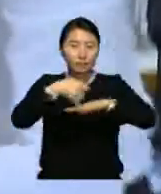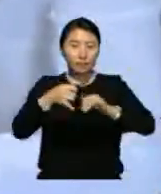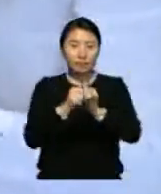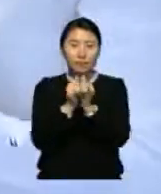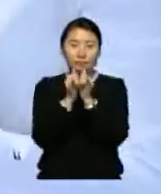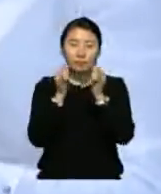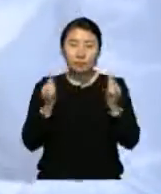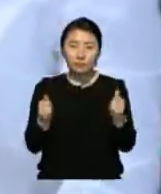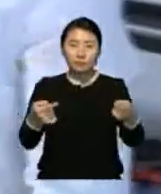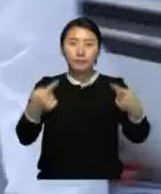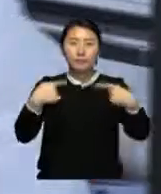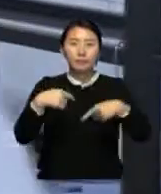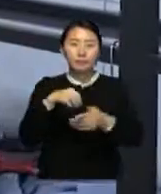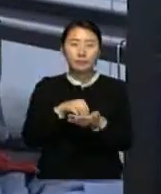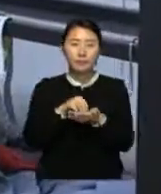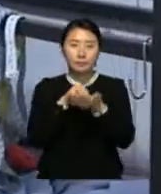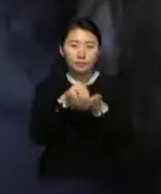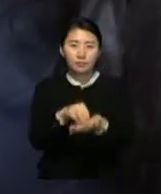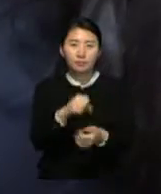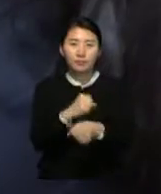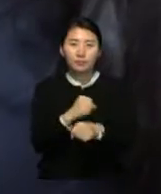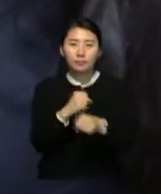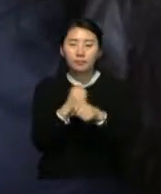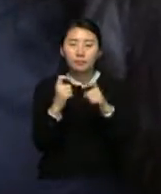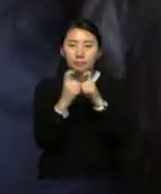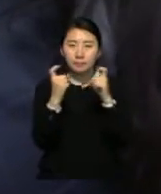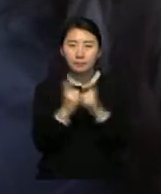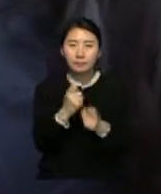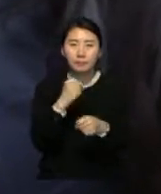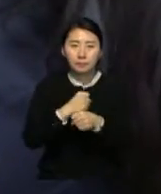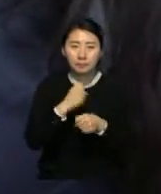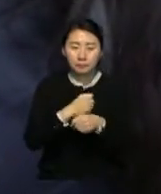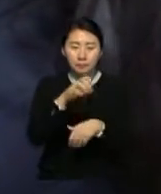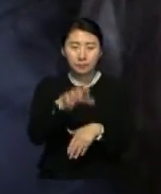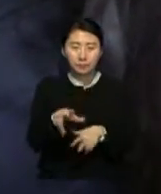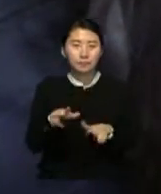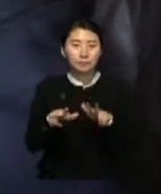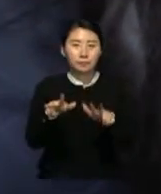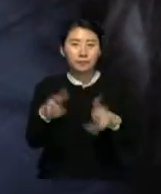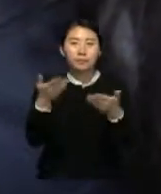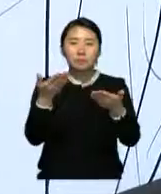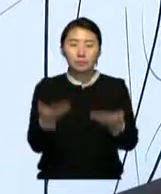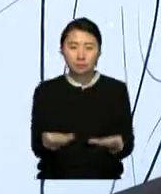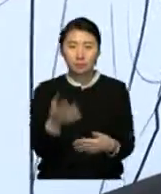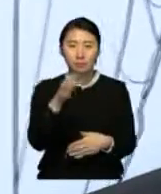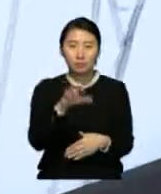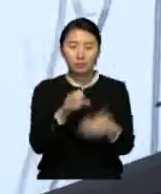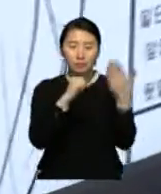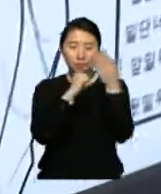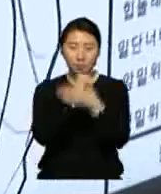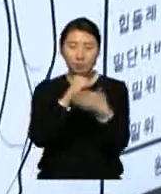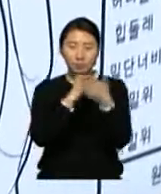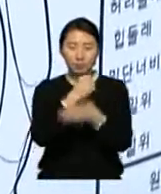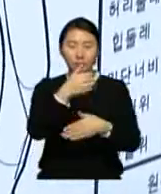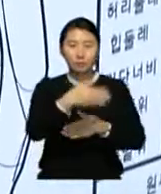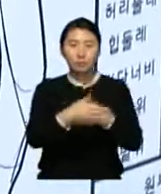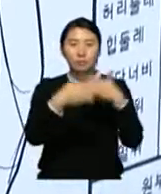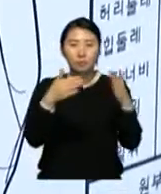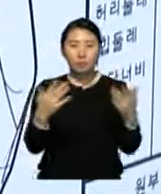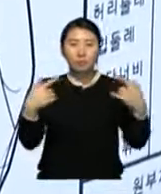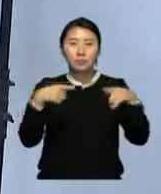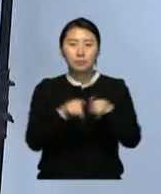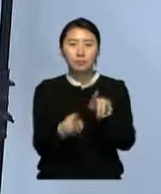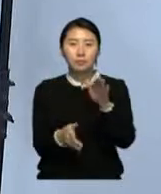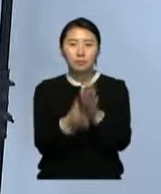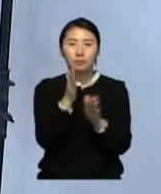입주해 창작 활동을 하게 됩니다. 개별 작업실을 비롯해 봉제실과 휴식 공간, 포토 스튜디오 등 공동